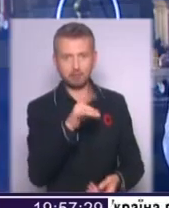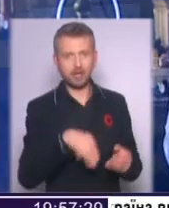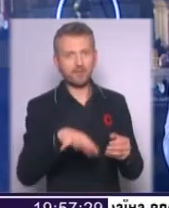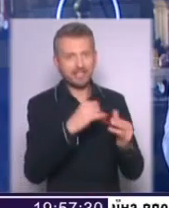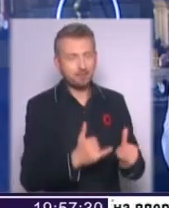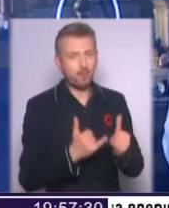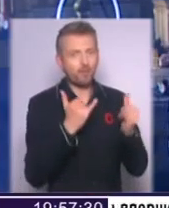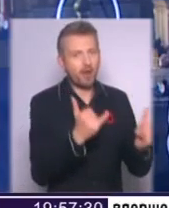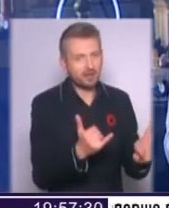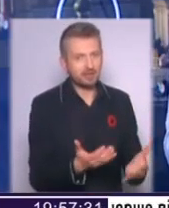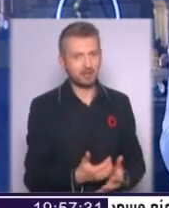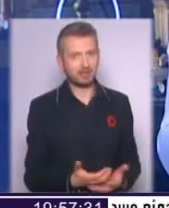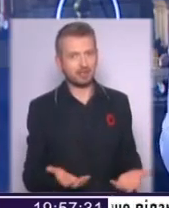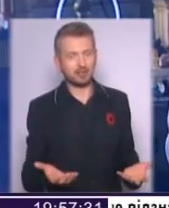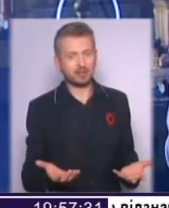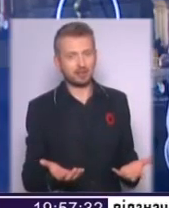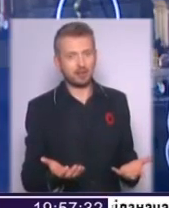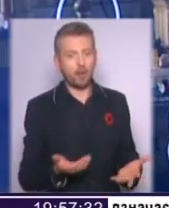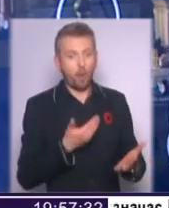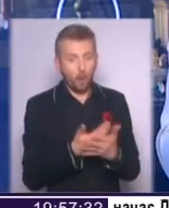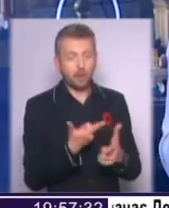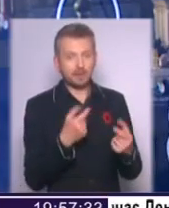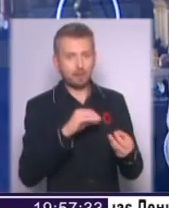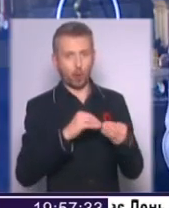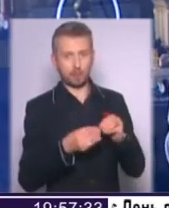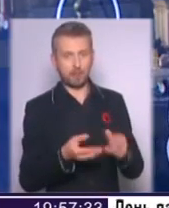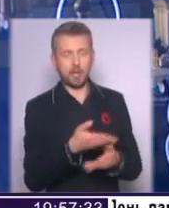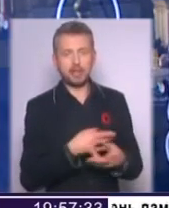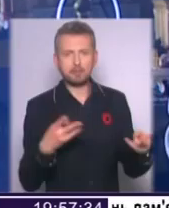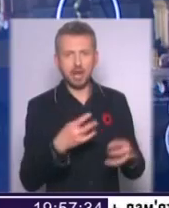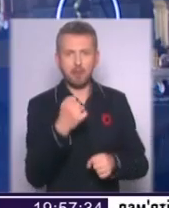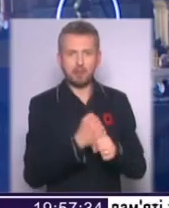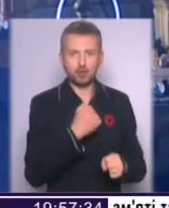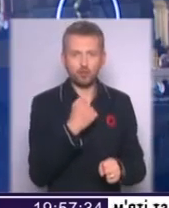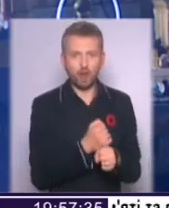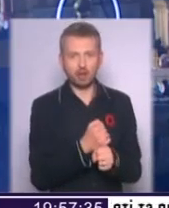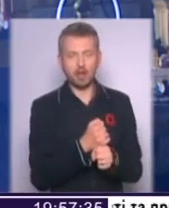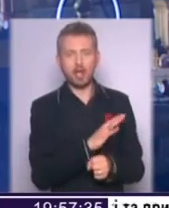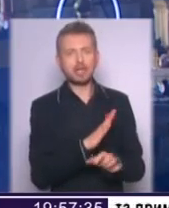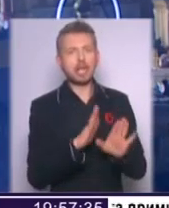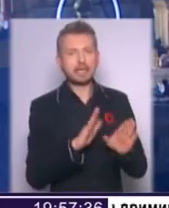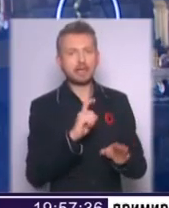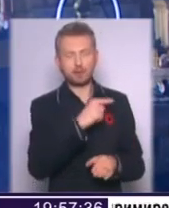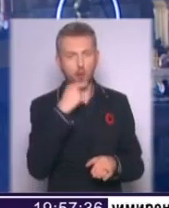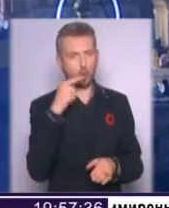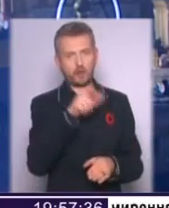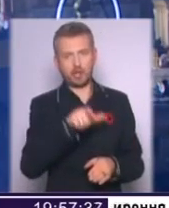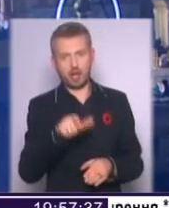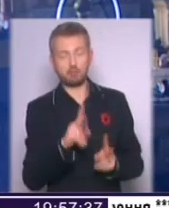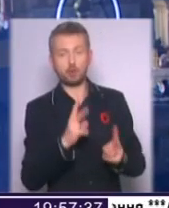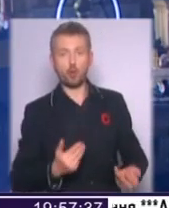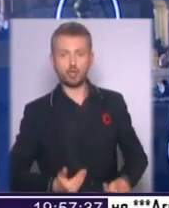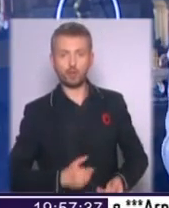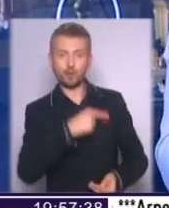висновок, да, бо часу вже немає. Ось де проблема. Нам треба працювати не тільки з росіянами, які живуть в